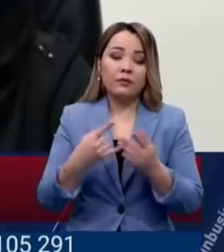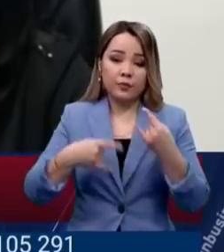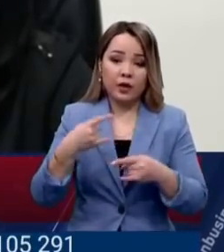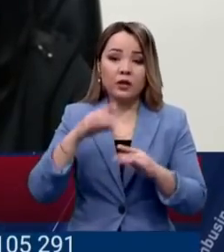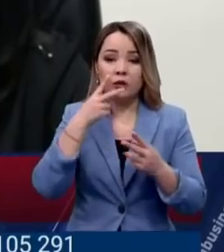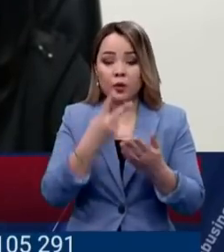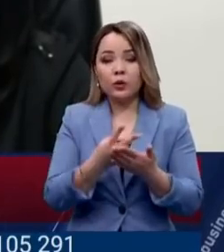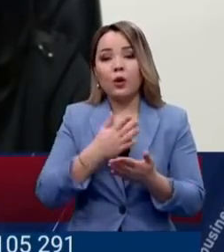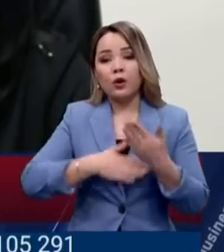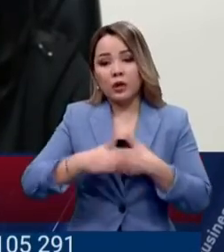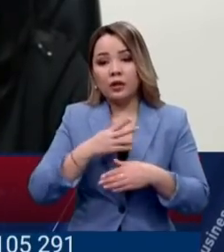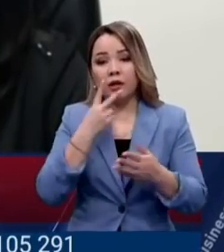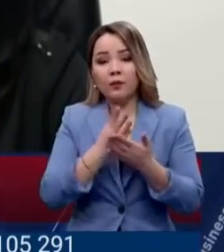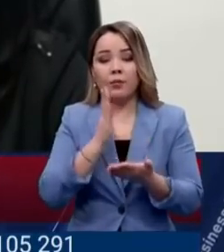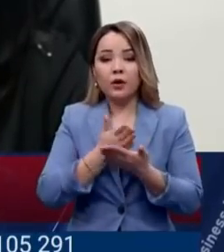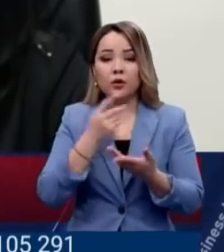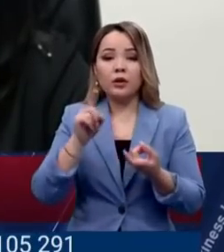қуаныштымын. Әуелі байланыстың бар жоғын тексеріп